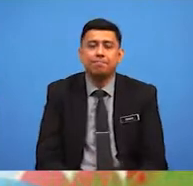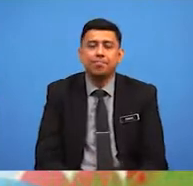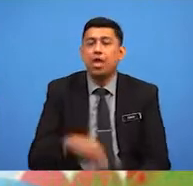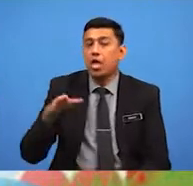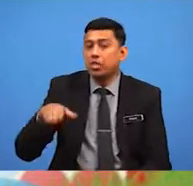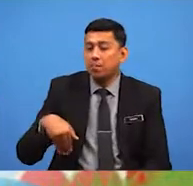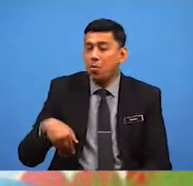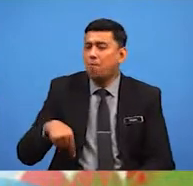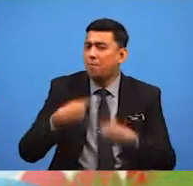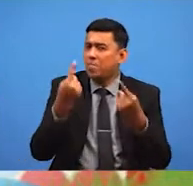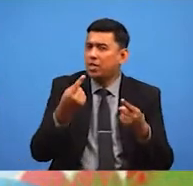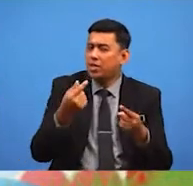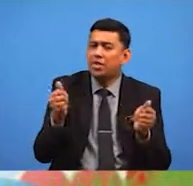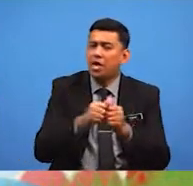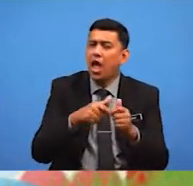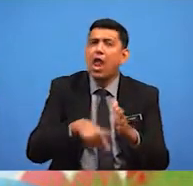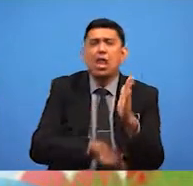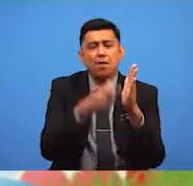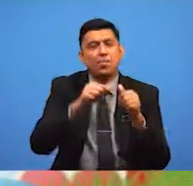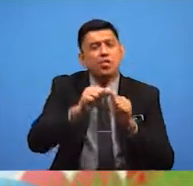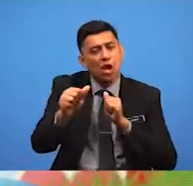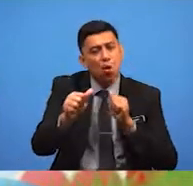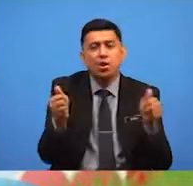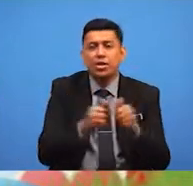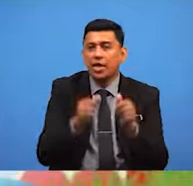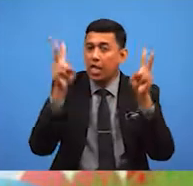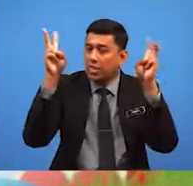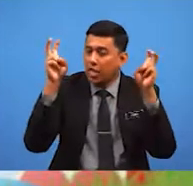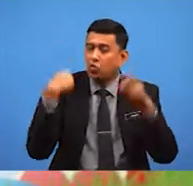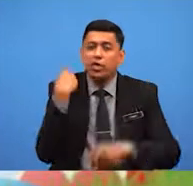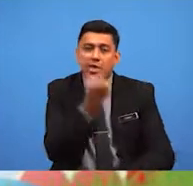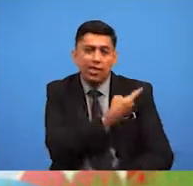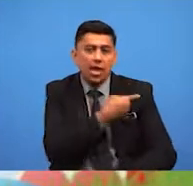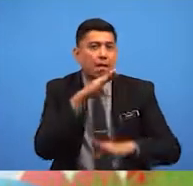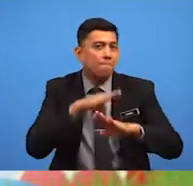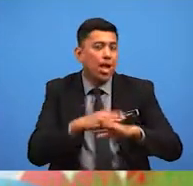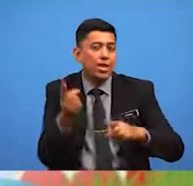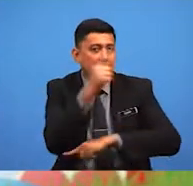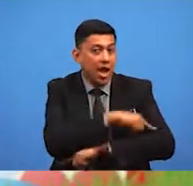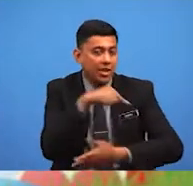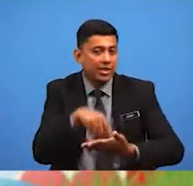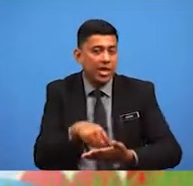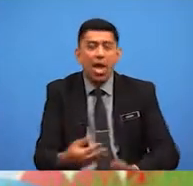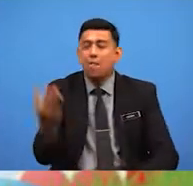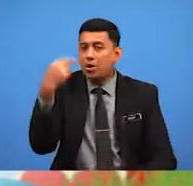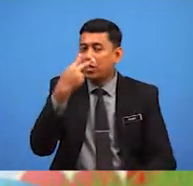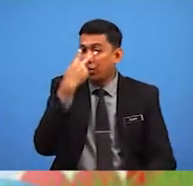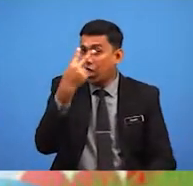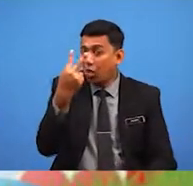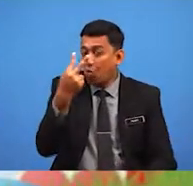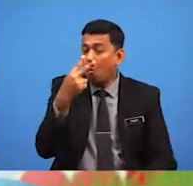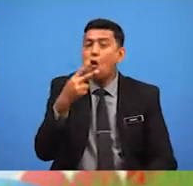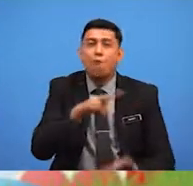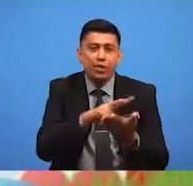Sebelum pergi lebih jauh mengenai tajuk kita pada hari ini, mari kita menonton video Pantun